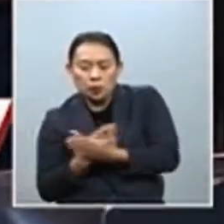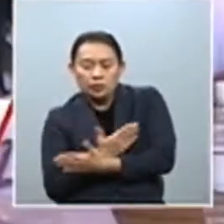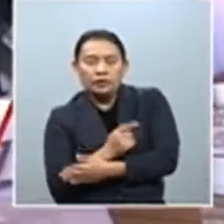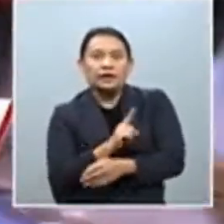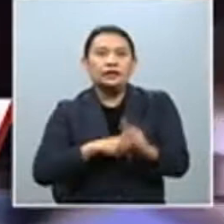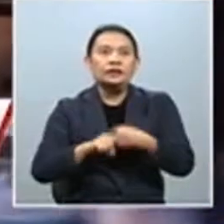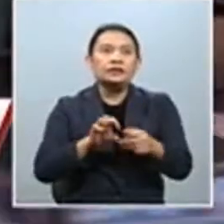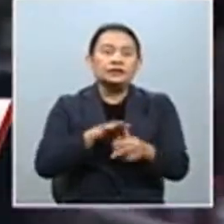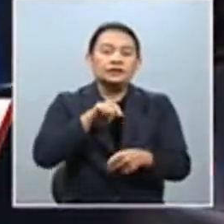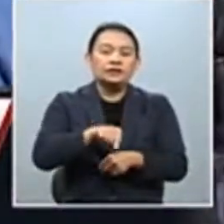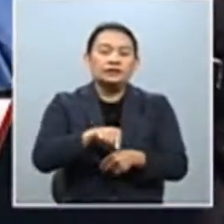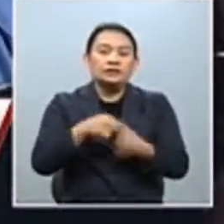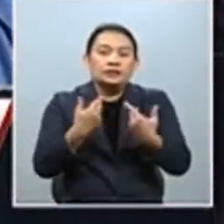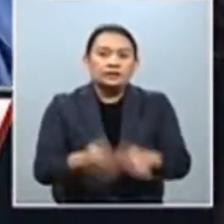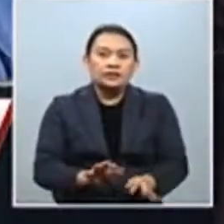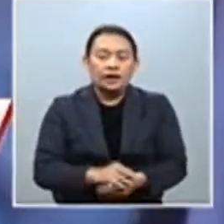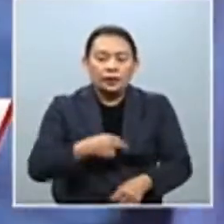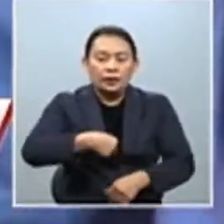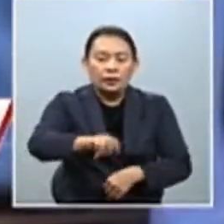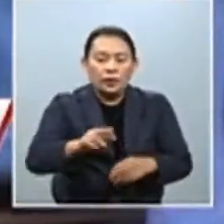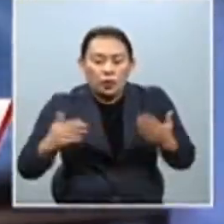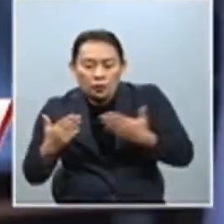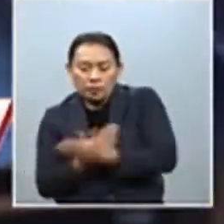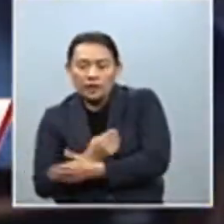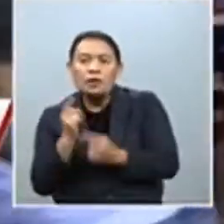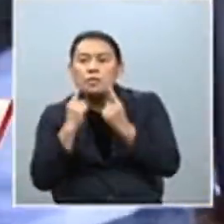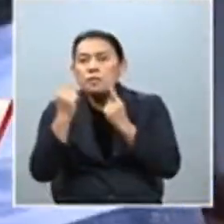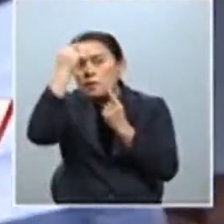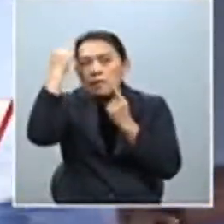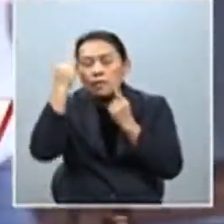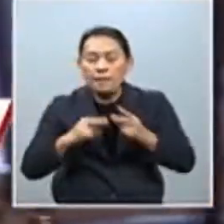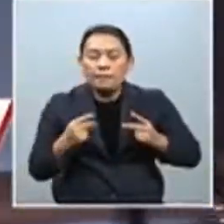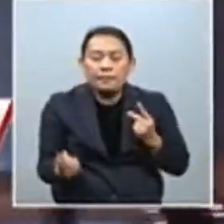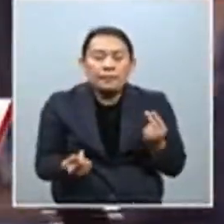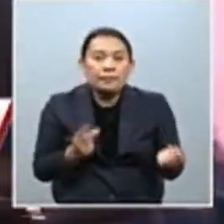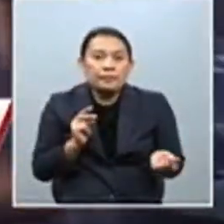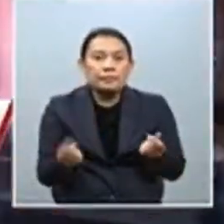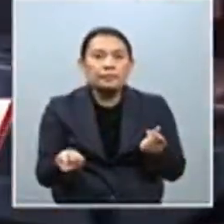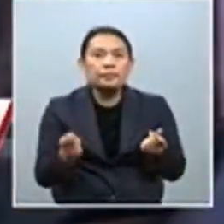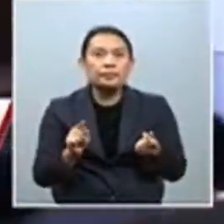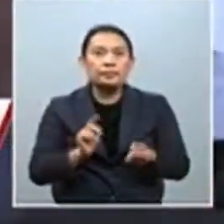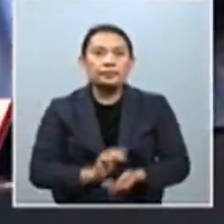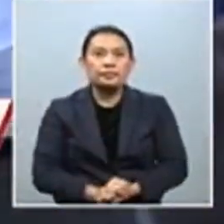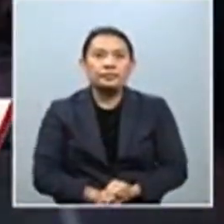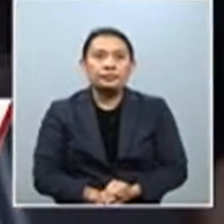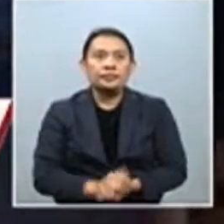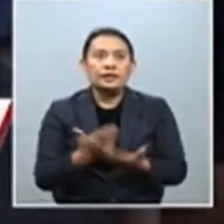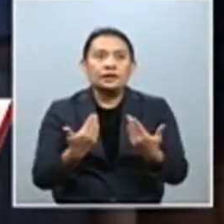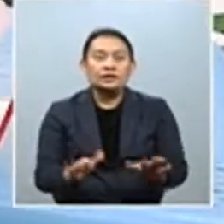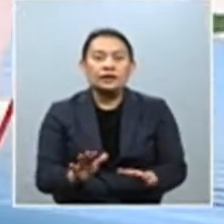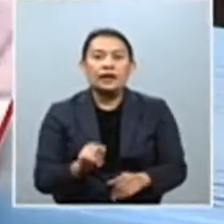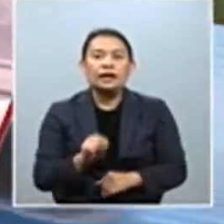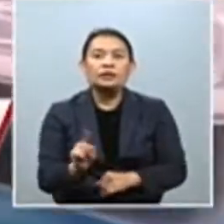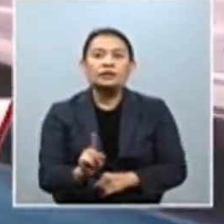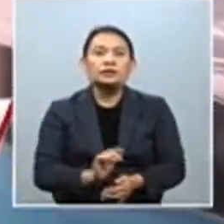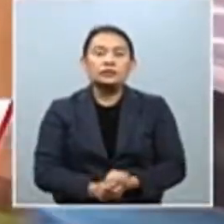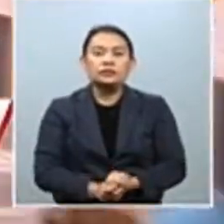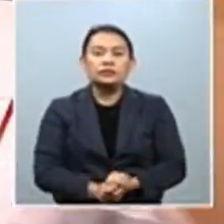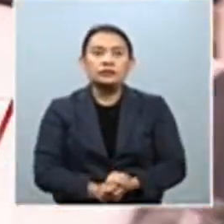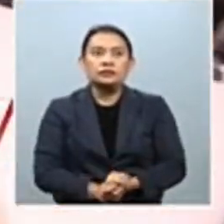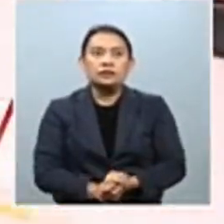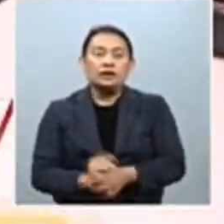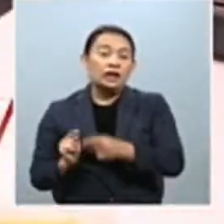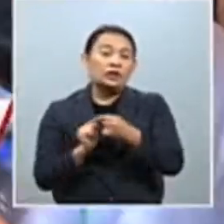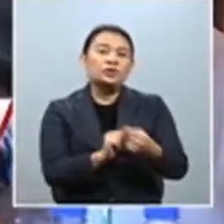คีก่อนจะกลับมาเปลี่ยนหน้าผมและชุดเพื่อไปเต้นโชว์ในละครเกมเสน่หายังไม่หมดเท่านั้นเพราะแต้วยังต้องขึ้น